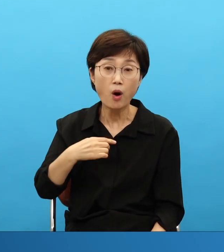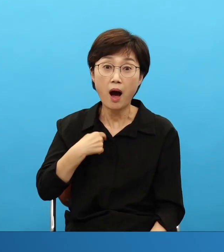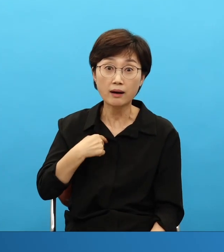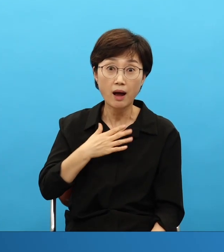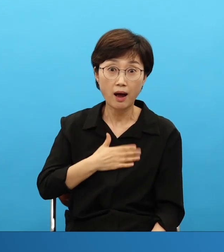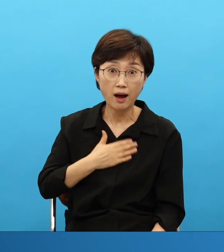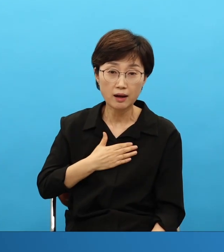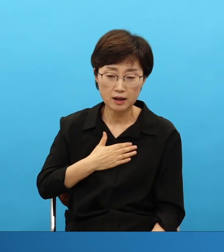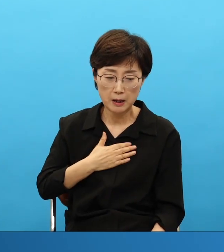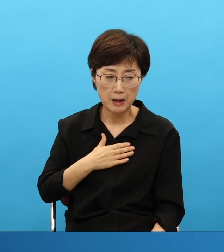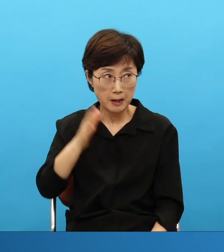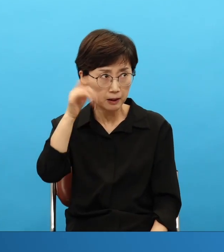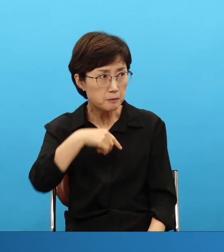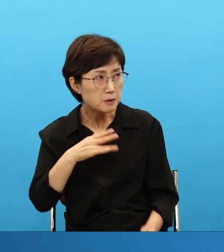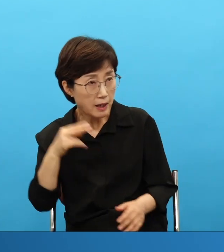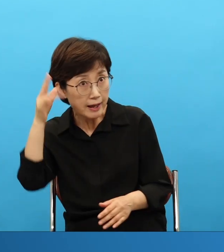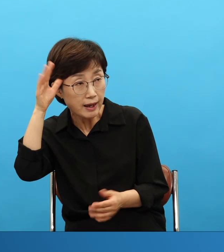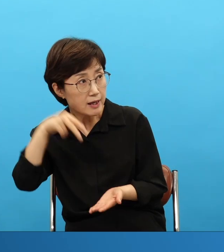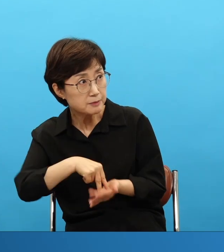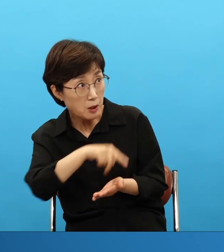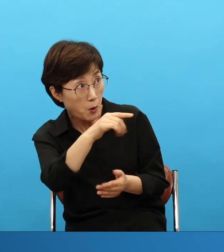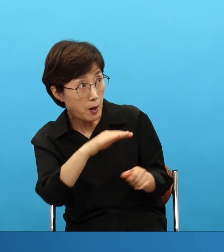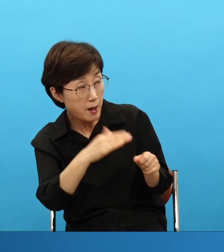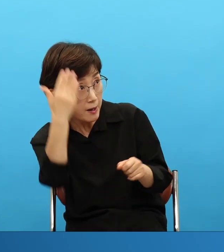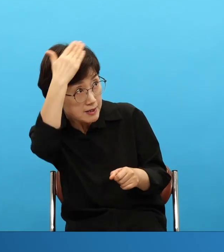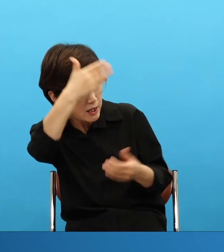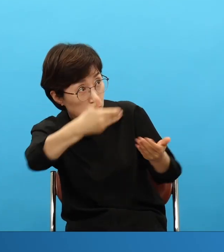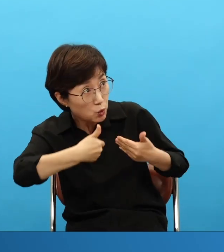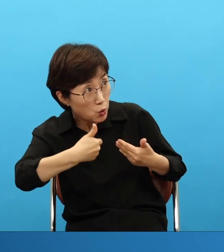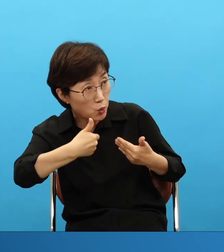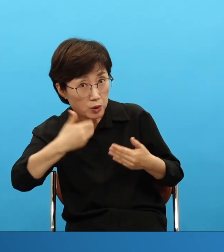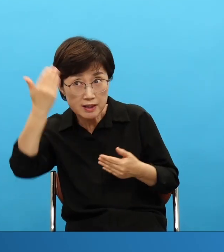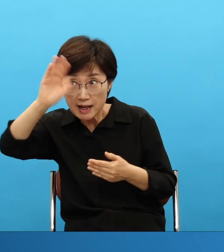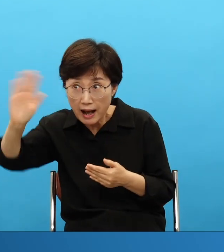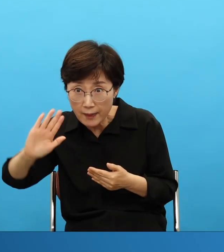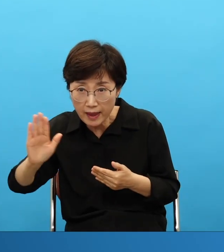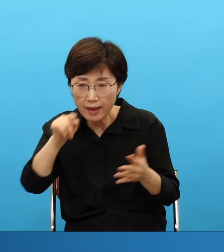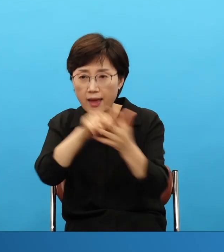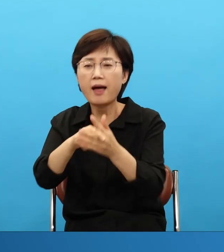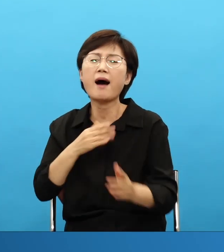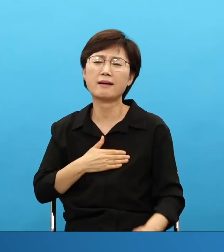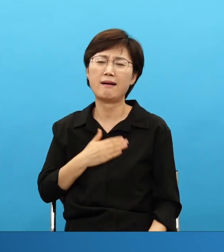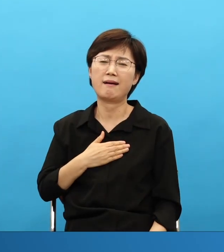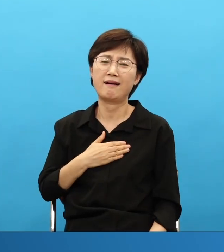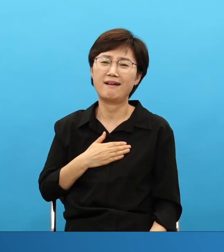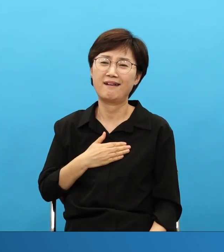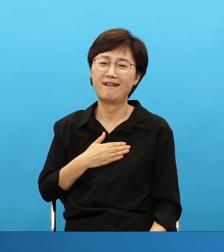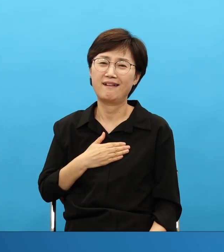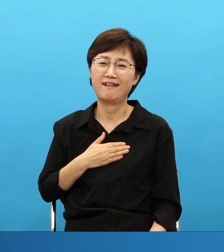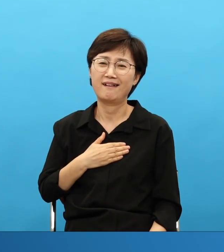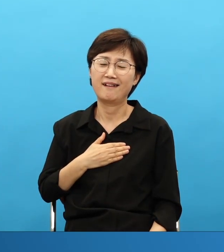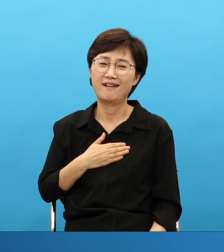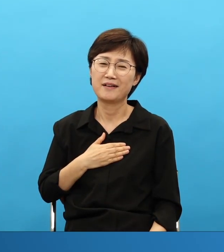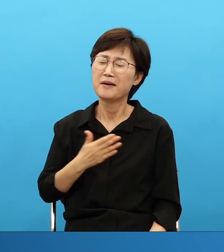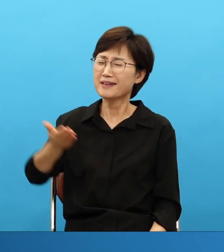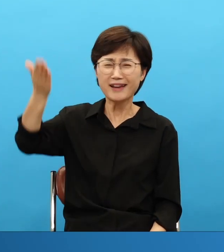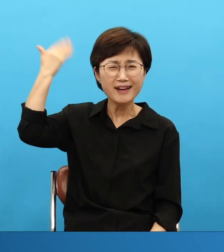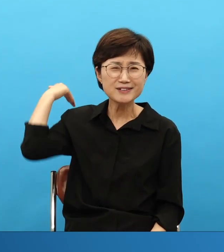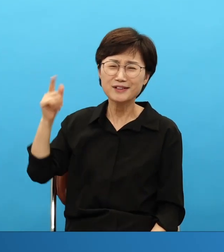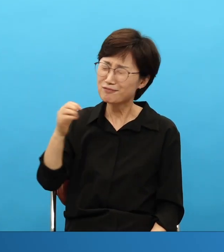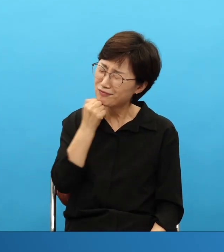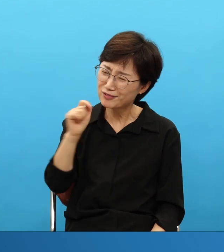알아요 날 우 보요 그 부산 영살 때 개를 갖다 말 교인들이 한 일곱 마리